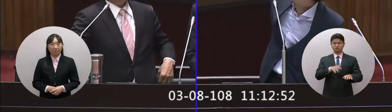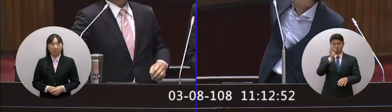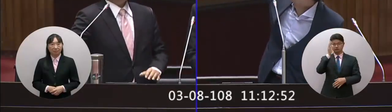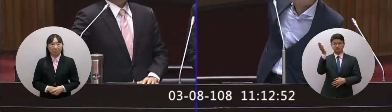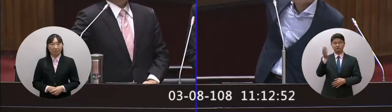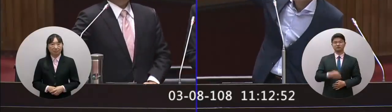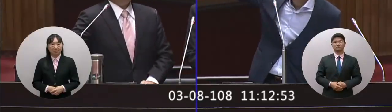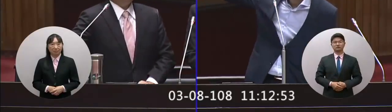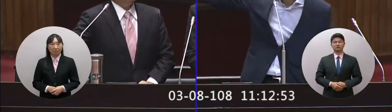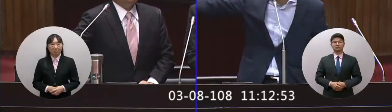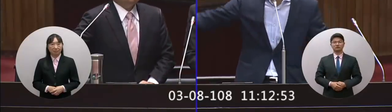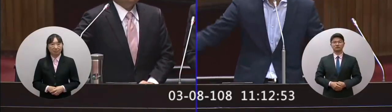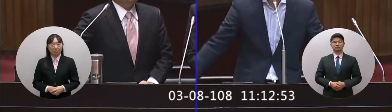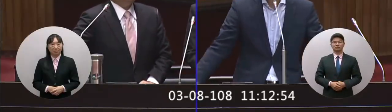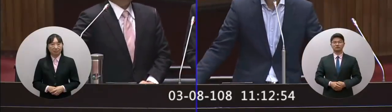到